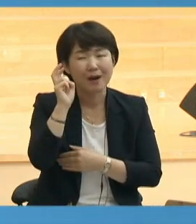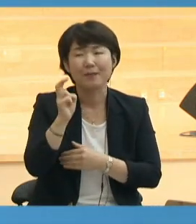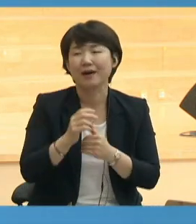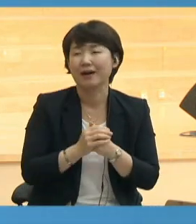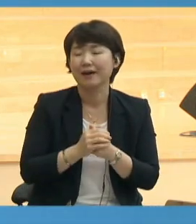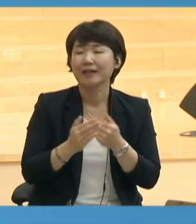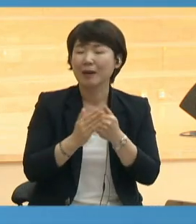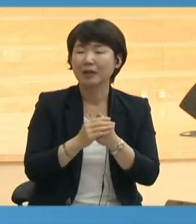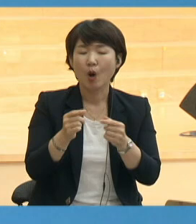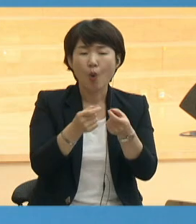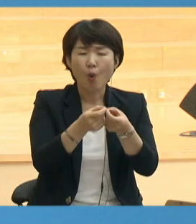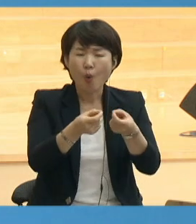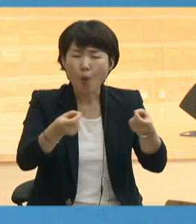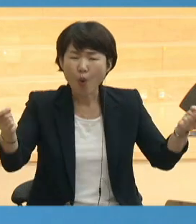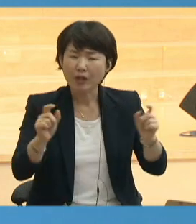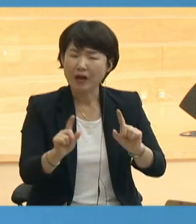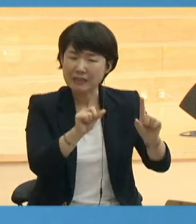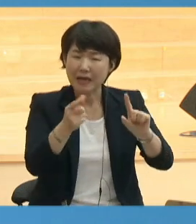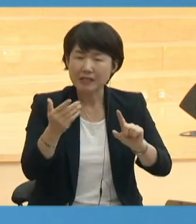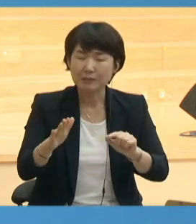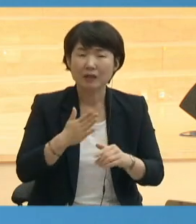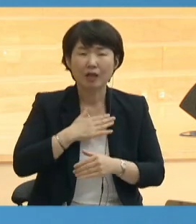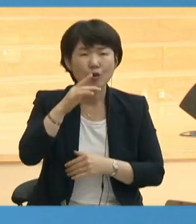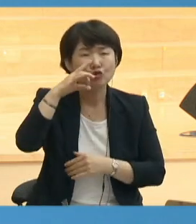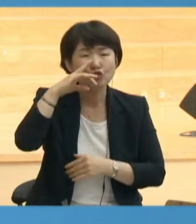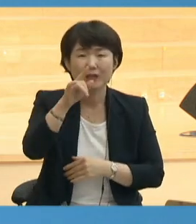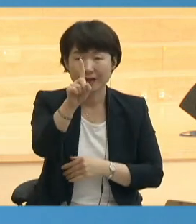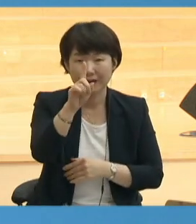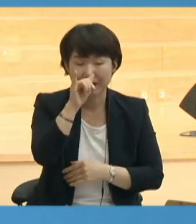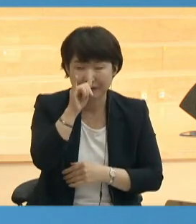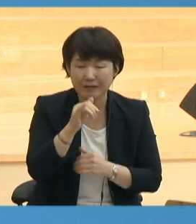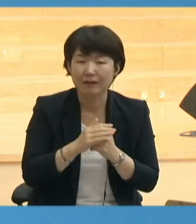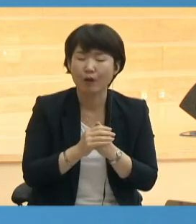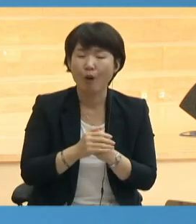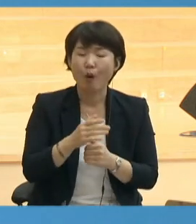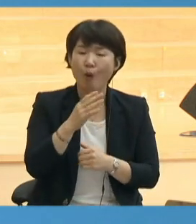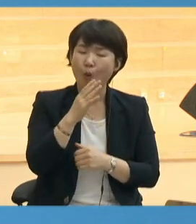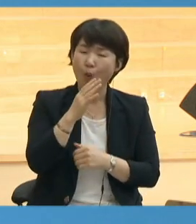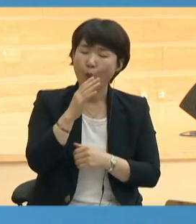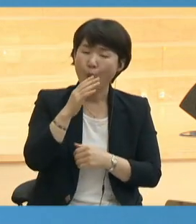그럼 이 오래 사는 것도 오래 산 것처럼 뭐가 궁금 아냐 우와